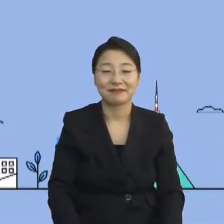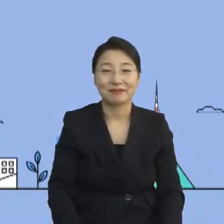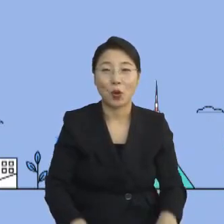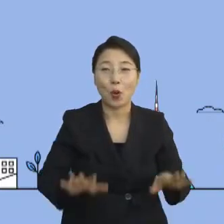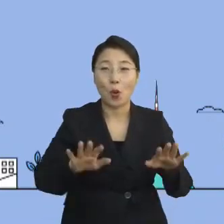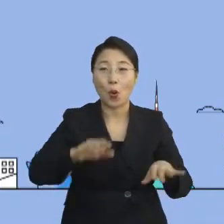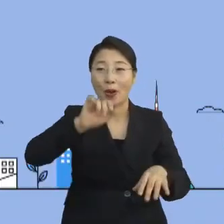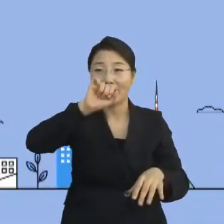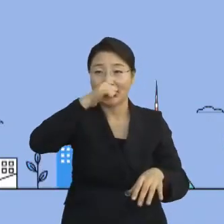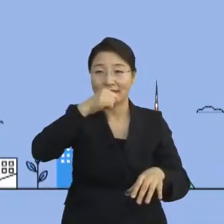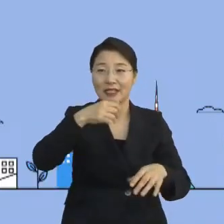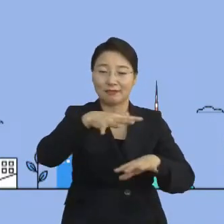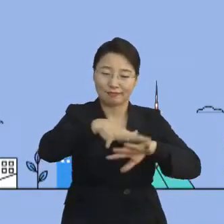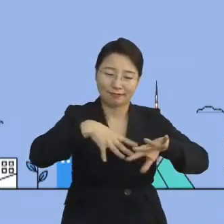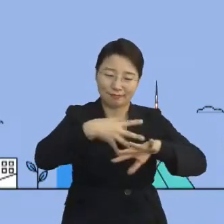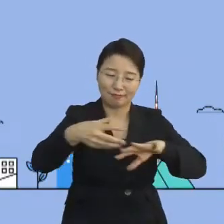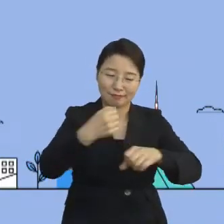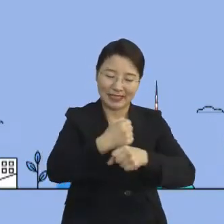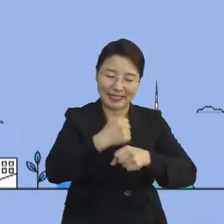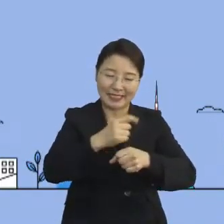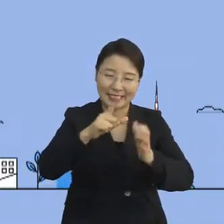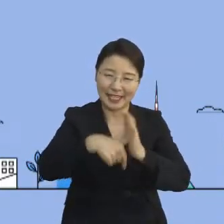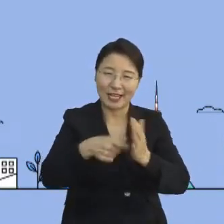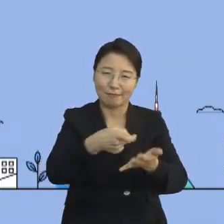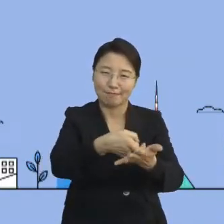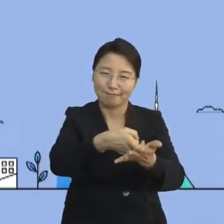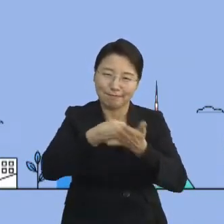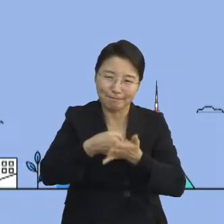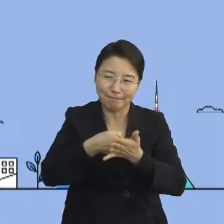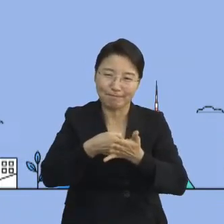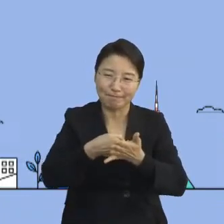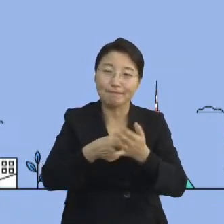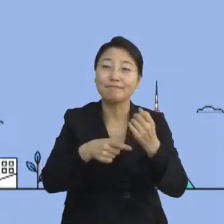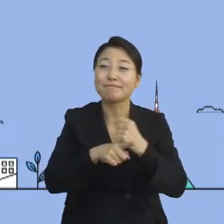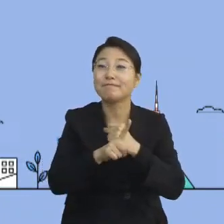올해 예산을 짜면서 좀 허리띠를 졸라 맸습니다. 그 이유는